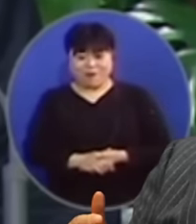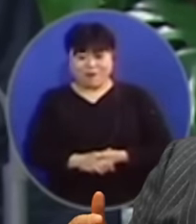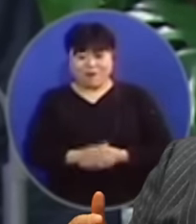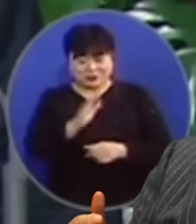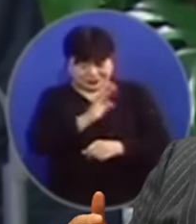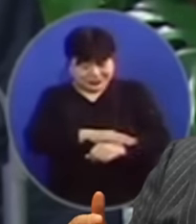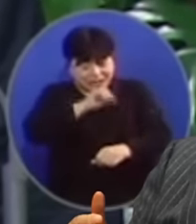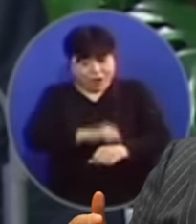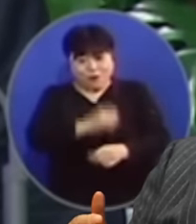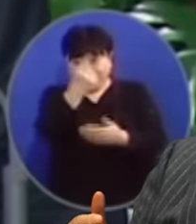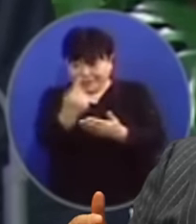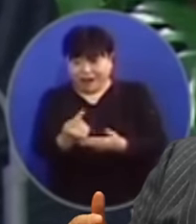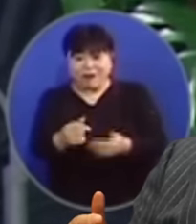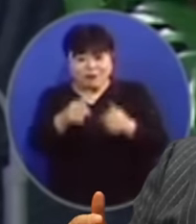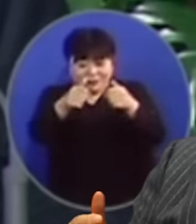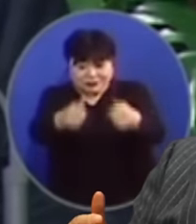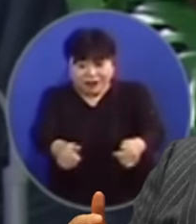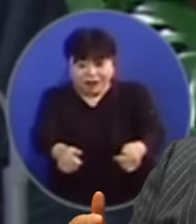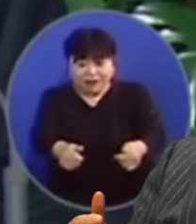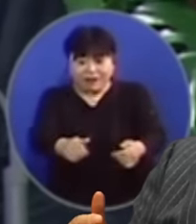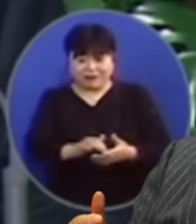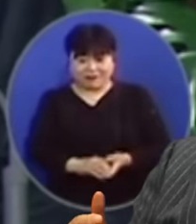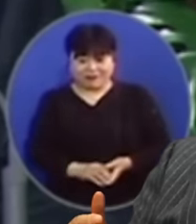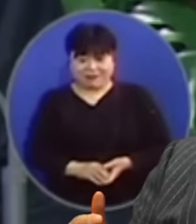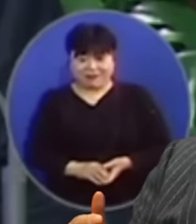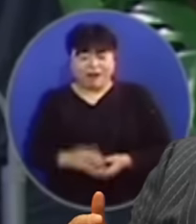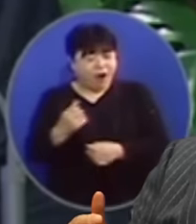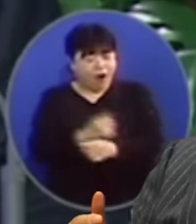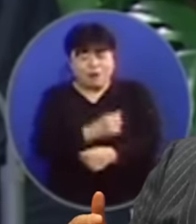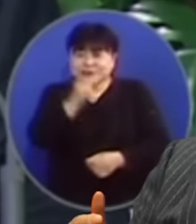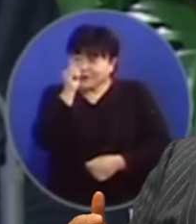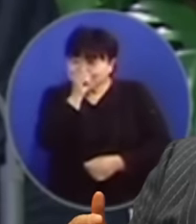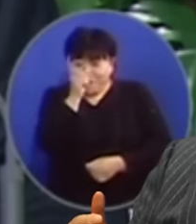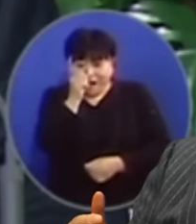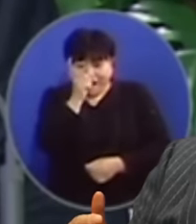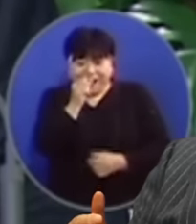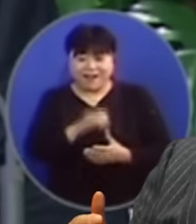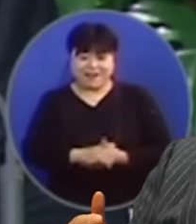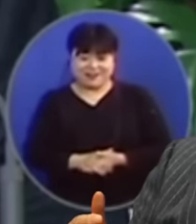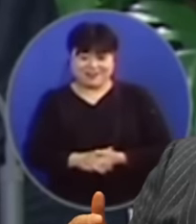잘 왔다. 엄청나게 좋더라는 겁니다. 그래서